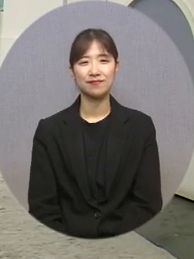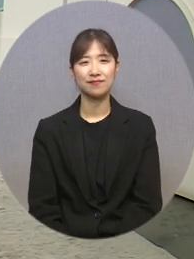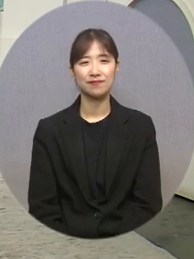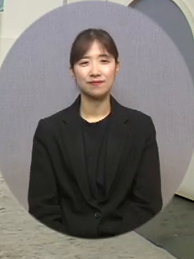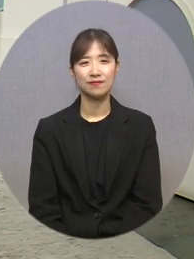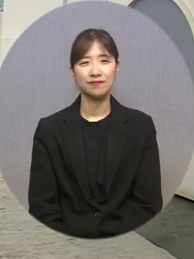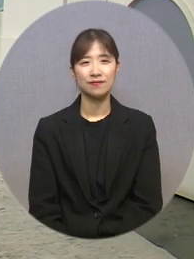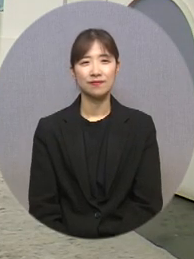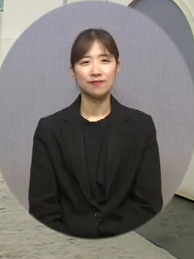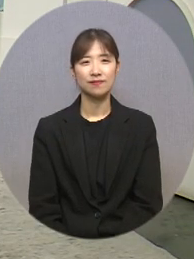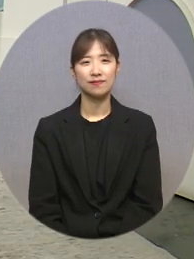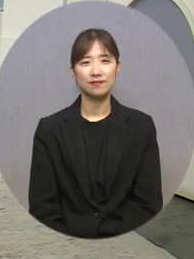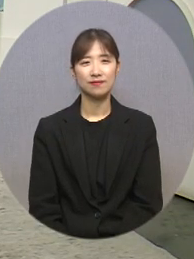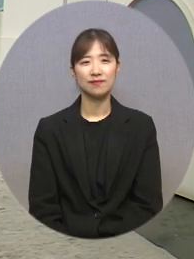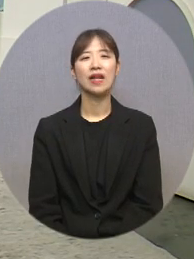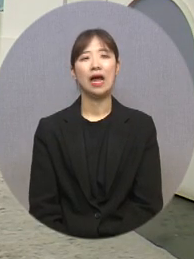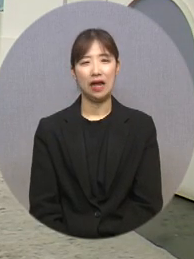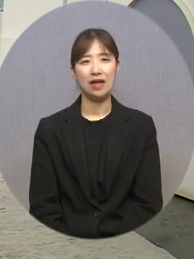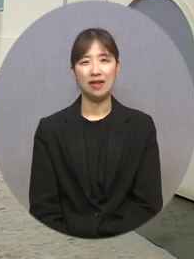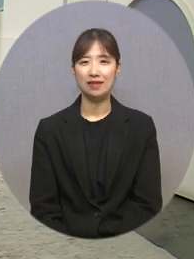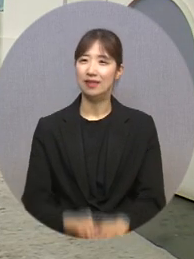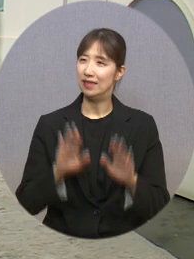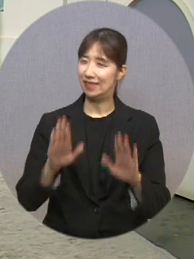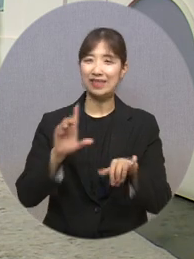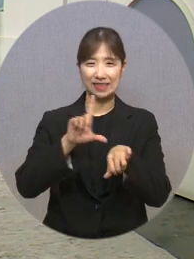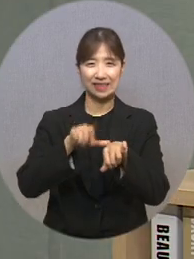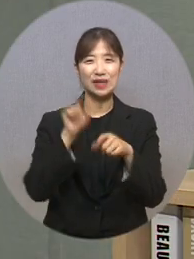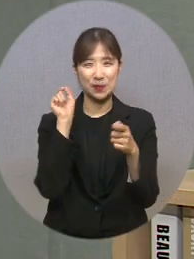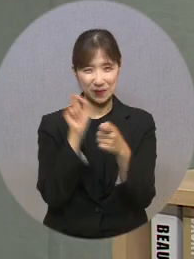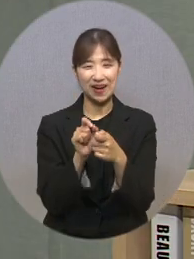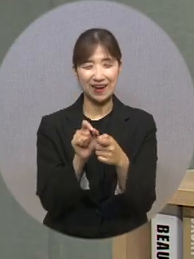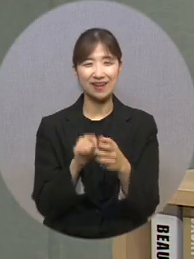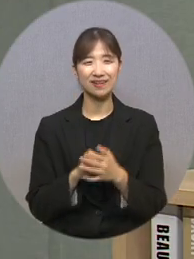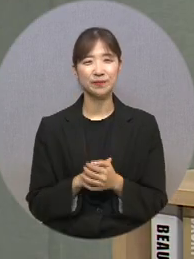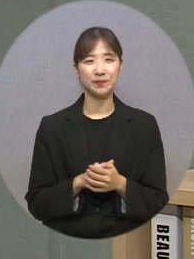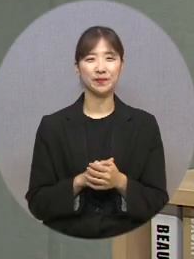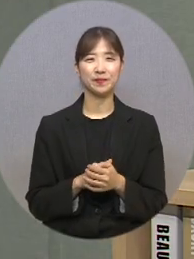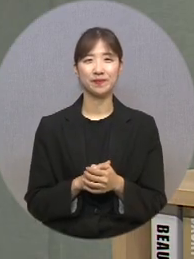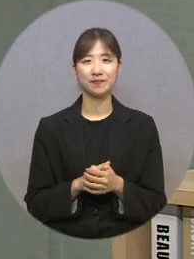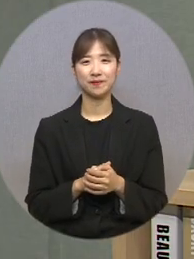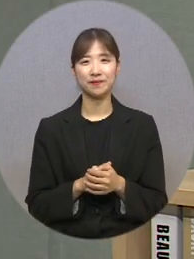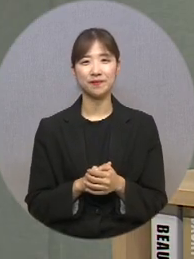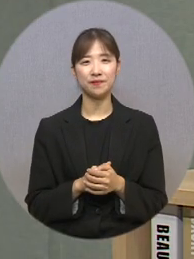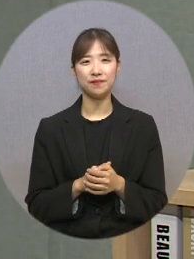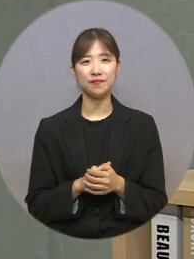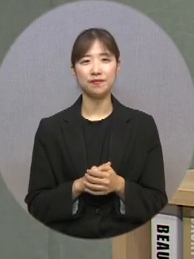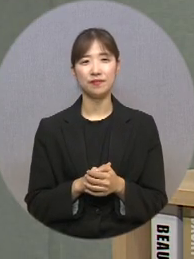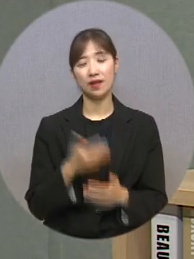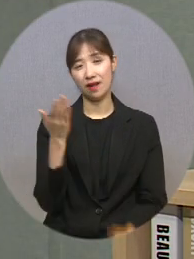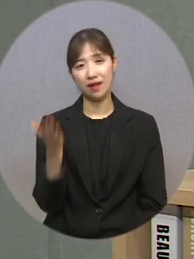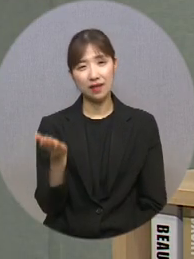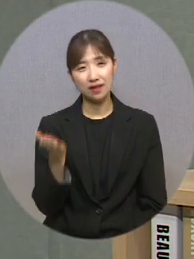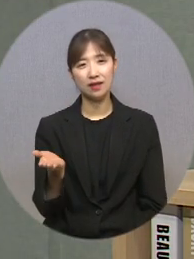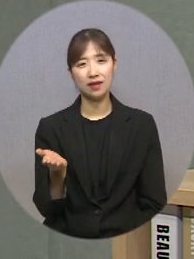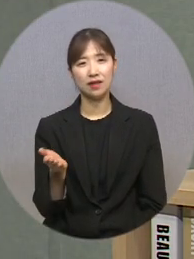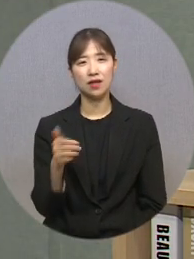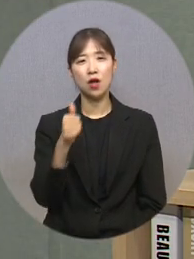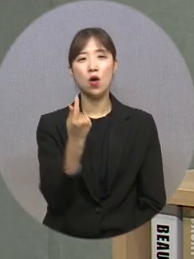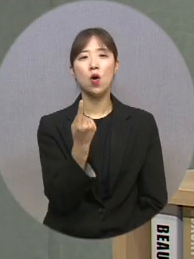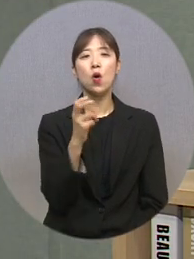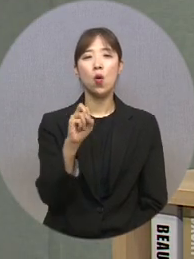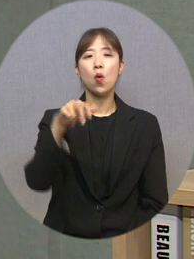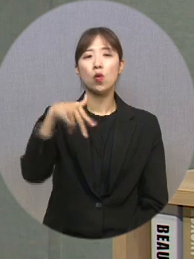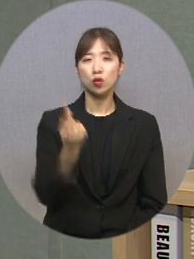예, 이제 대충 시간이 좀 된 것 같아요. 예예예. 예, 예. 그 임 단장께서는 홍조,